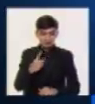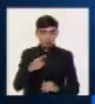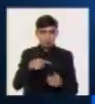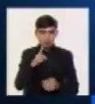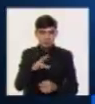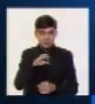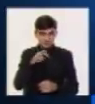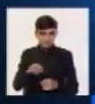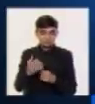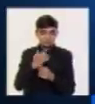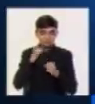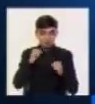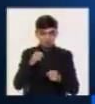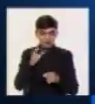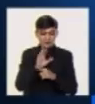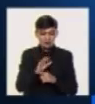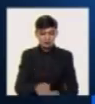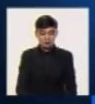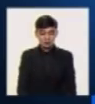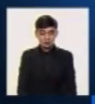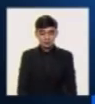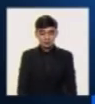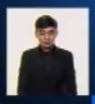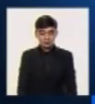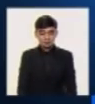800-777-331-31-31 WhatsApp нөмірімізге видео жолдаңыз.